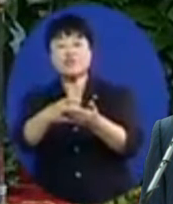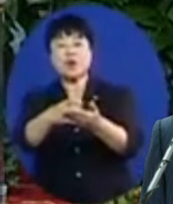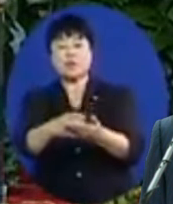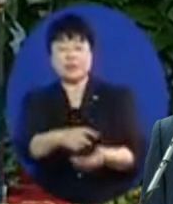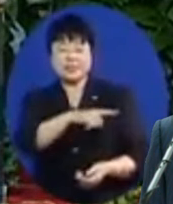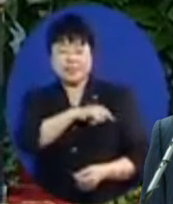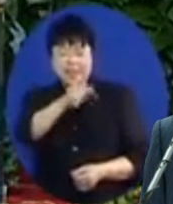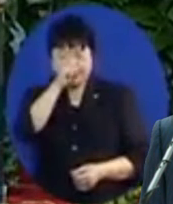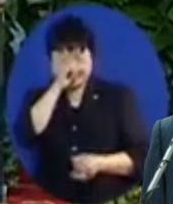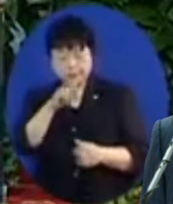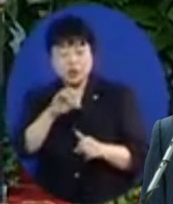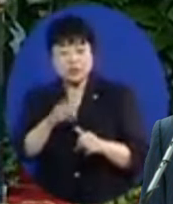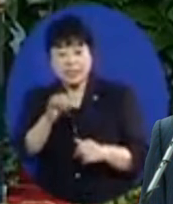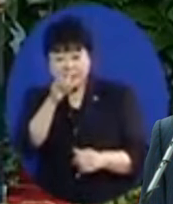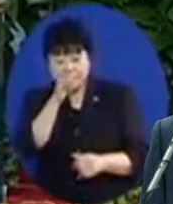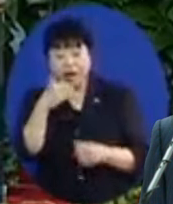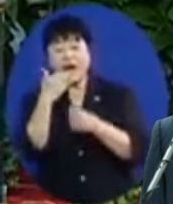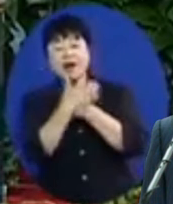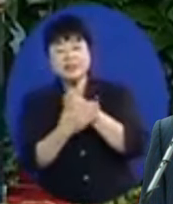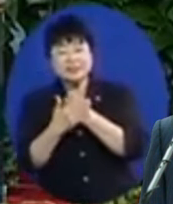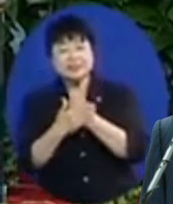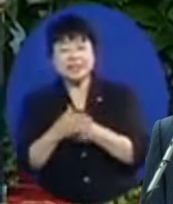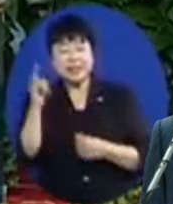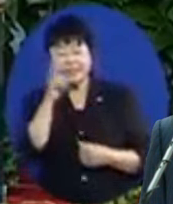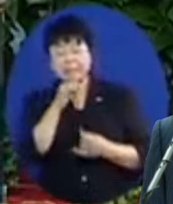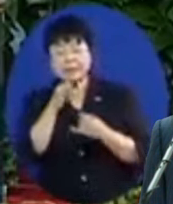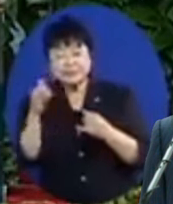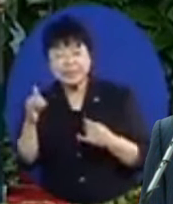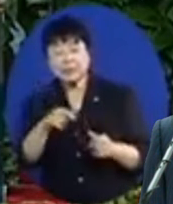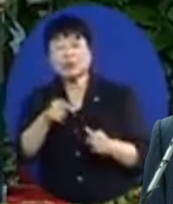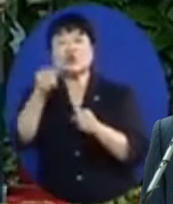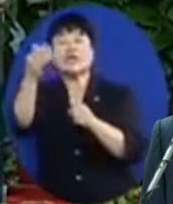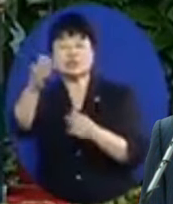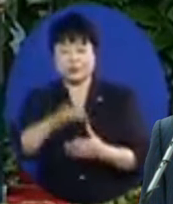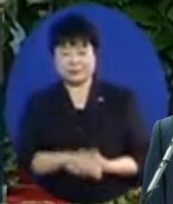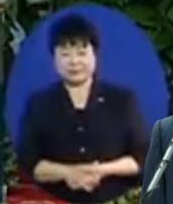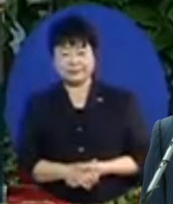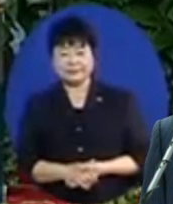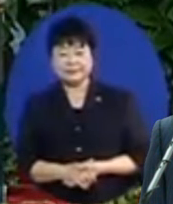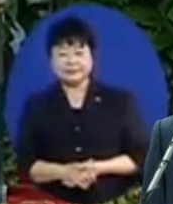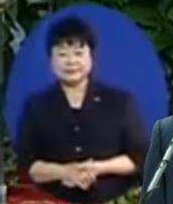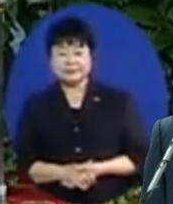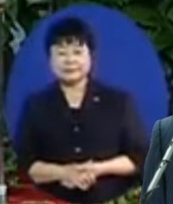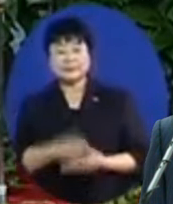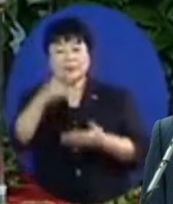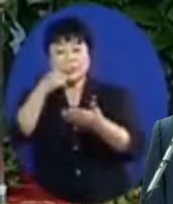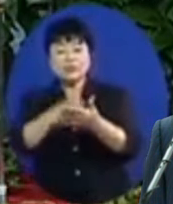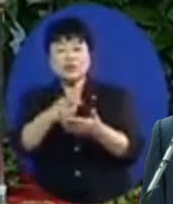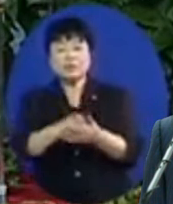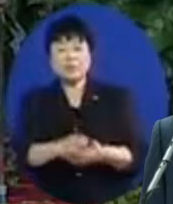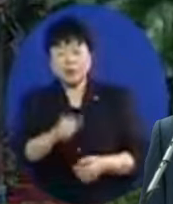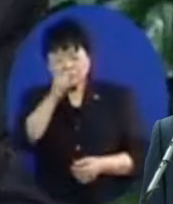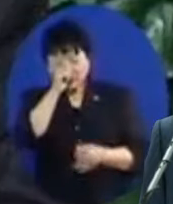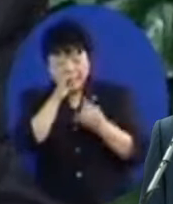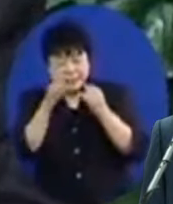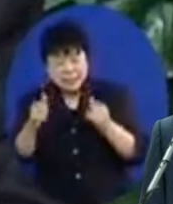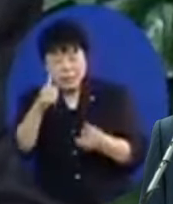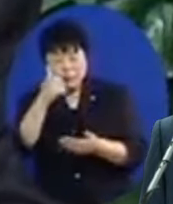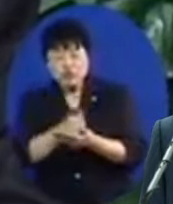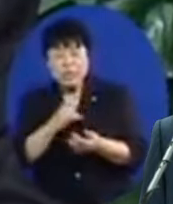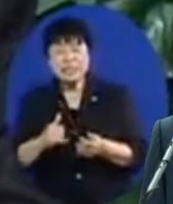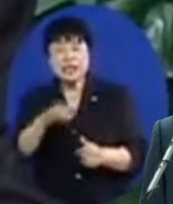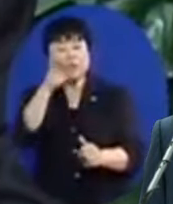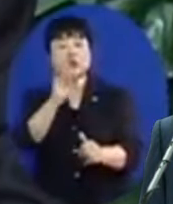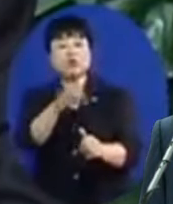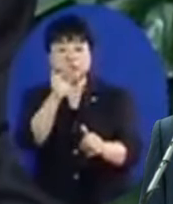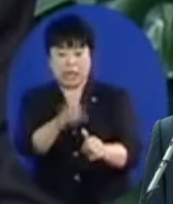선한 사람도 정죄하지만 은혜는 가장 악한 사람도 구원한다. 율법은 가장 선한 사람도 죄인으로